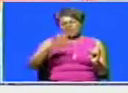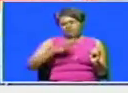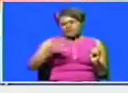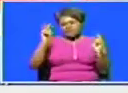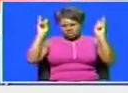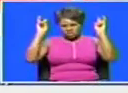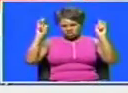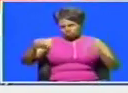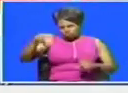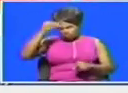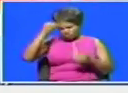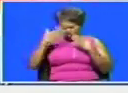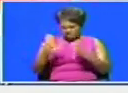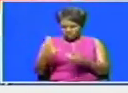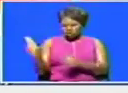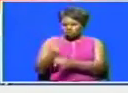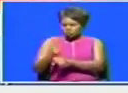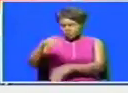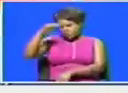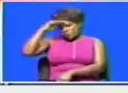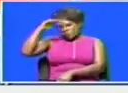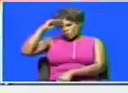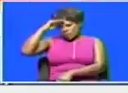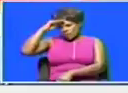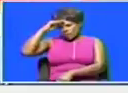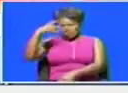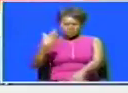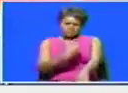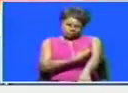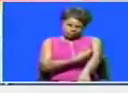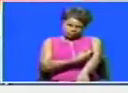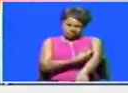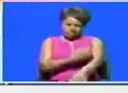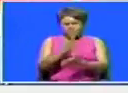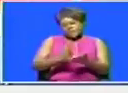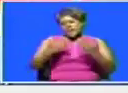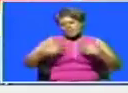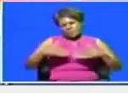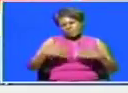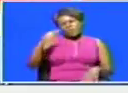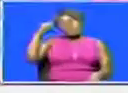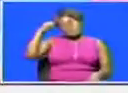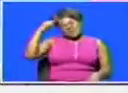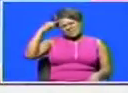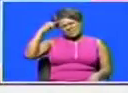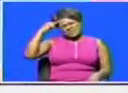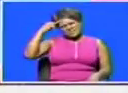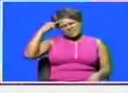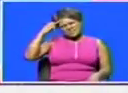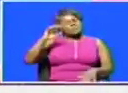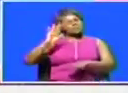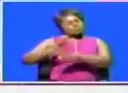umeisikia. Nimeipata na. Matumizi ya pombe hasa. Mihadarati ndio but pombe. Kuna wale ambao watu wenye akili zao